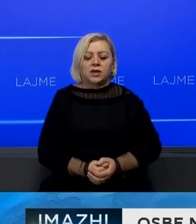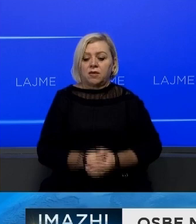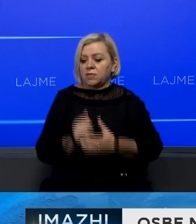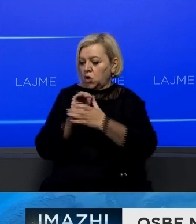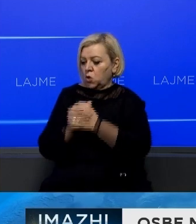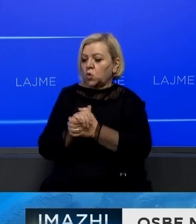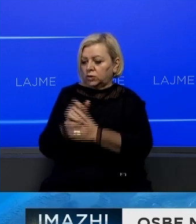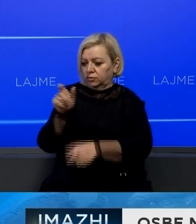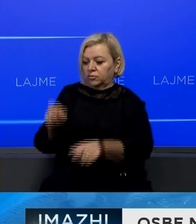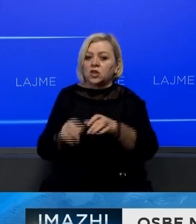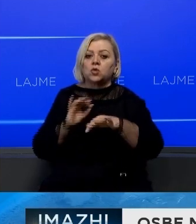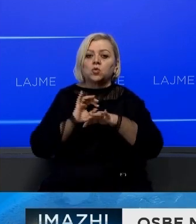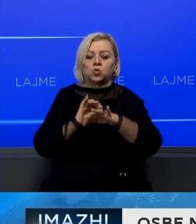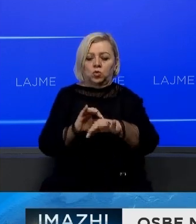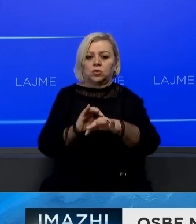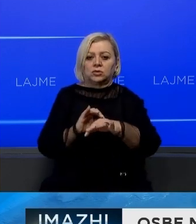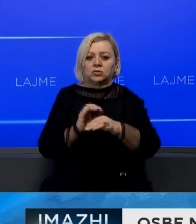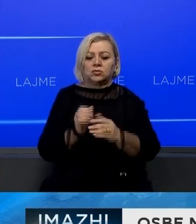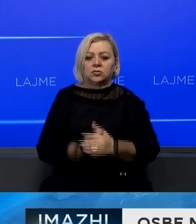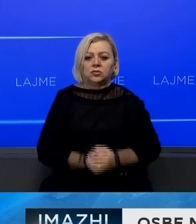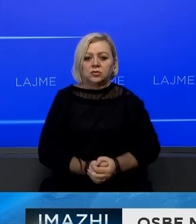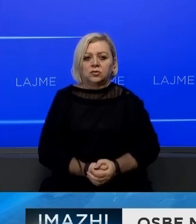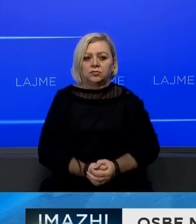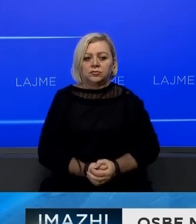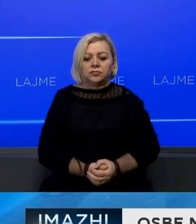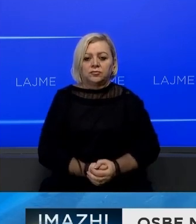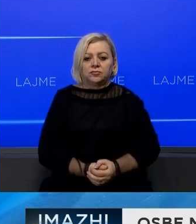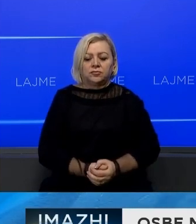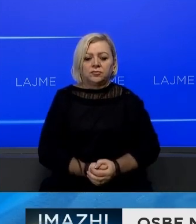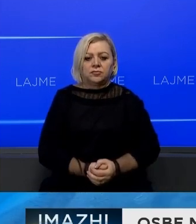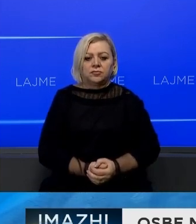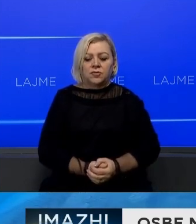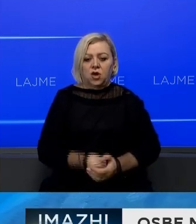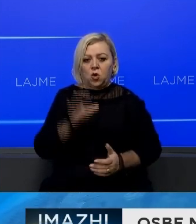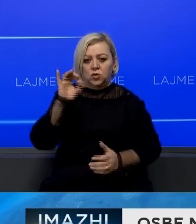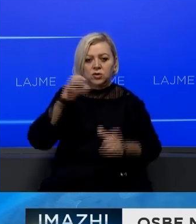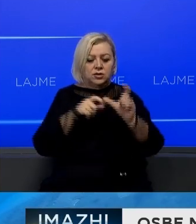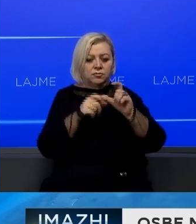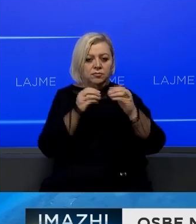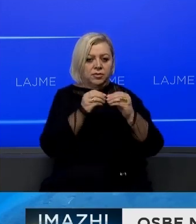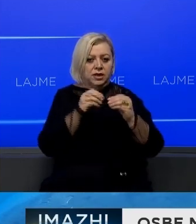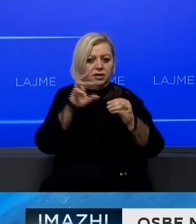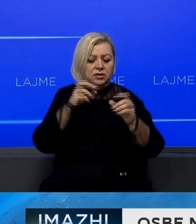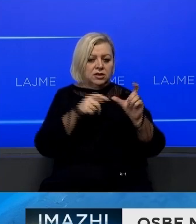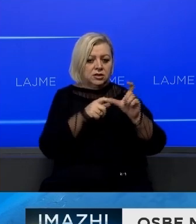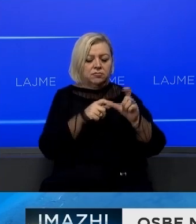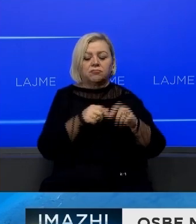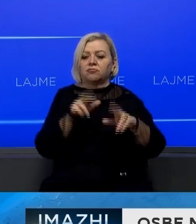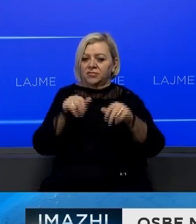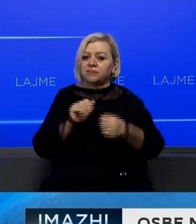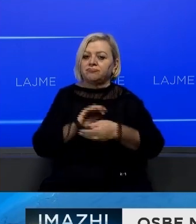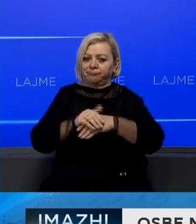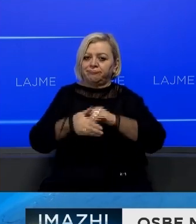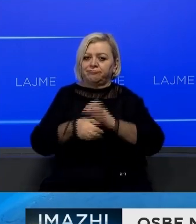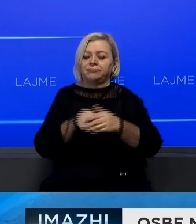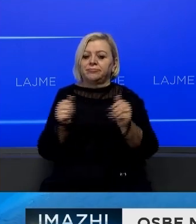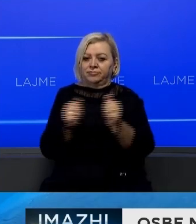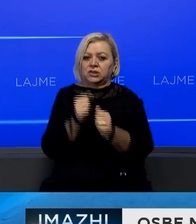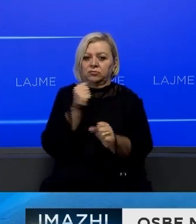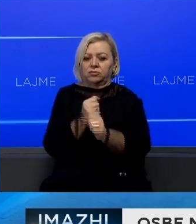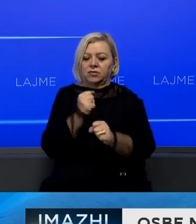kolegët që udhëheqin nga Dane, nga misioni OSBE-s në Kosovë, kemi pasur kënaqësinë që të bashkëpunojmë